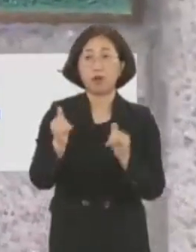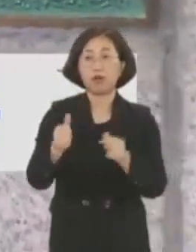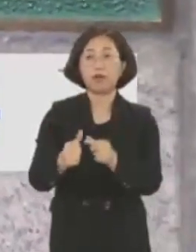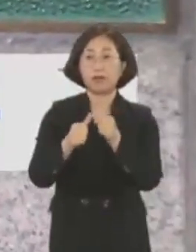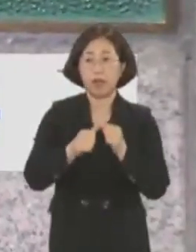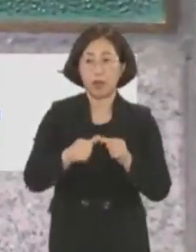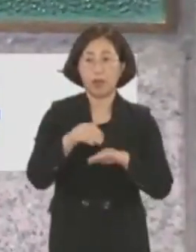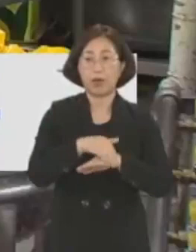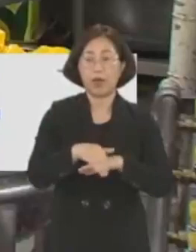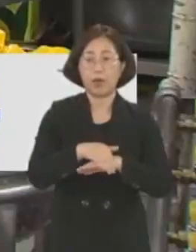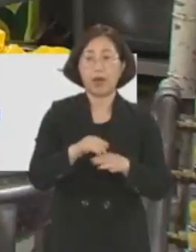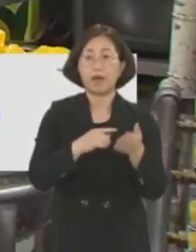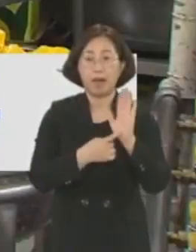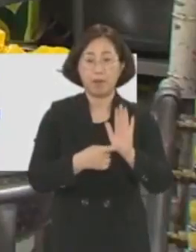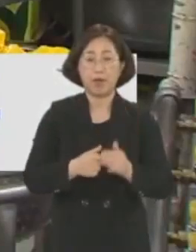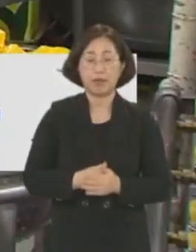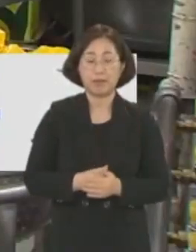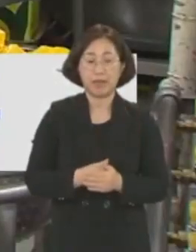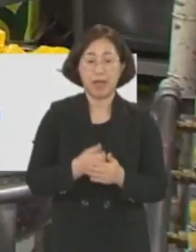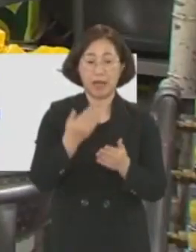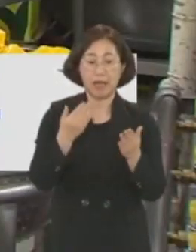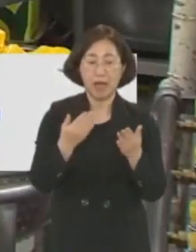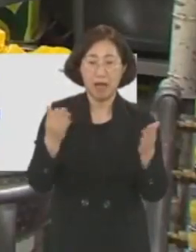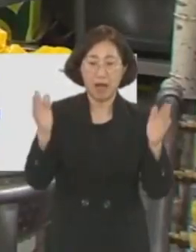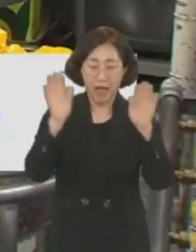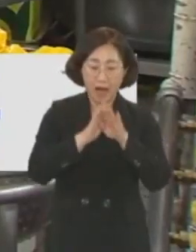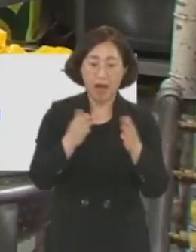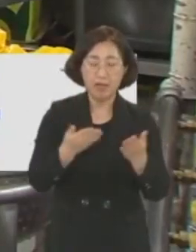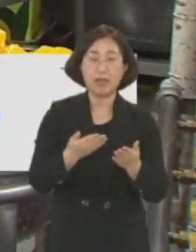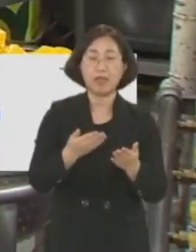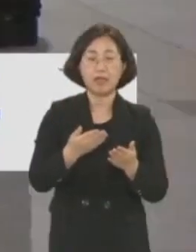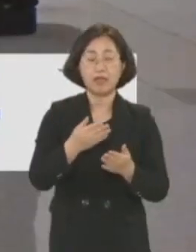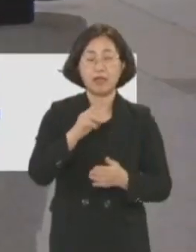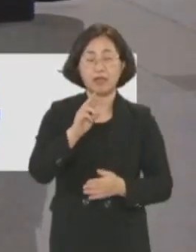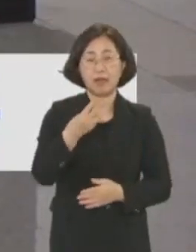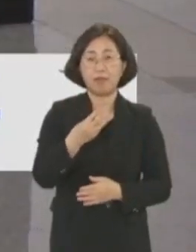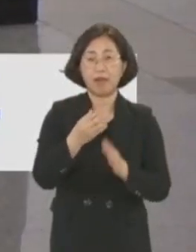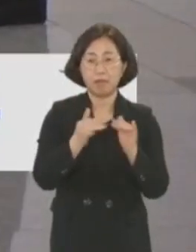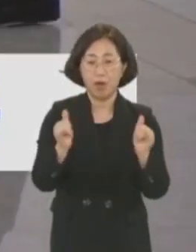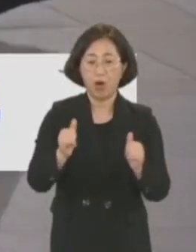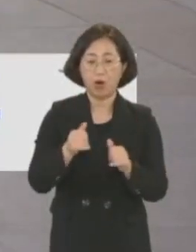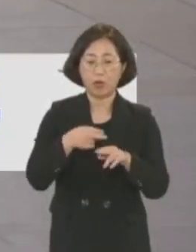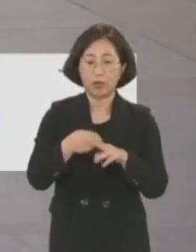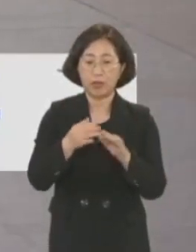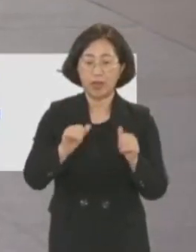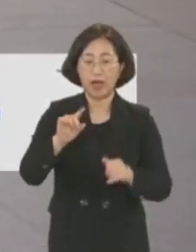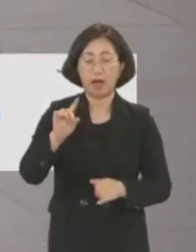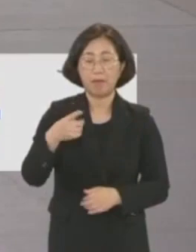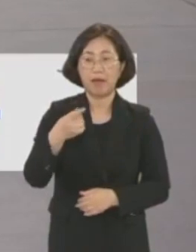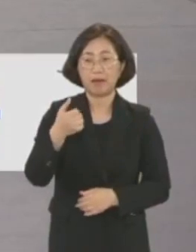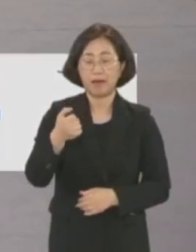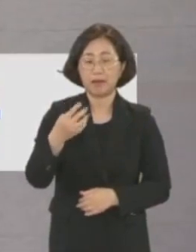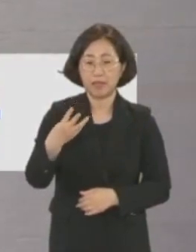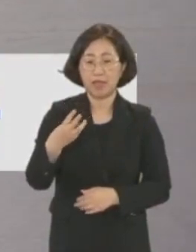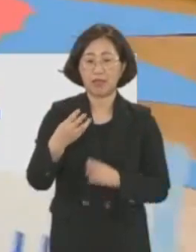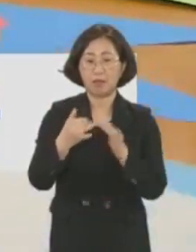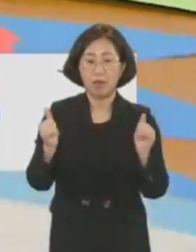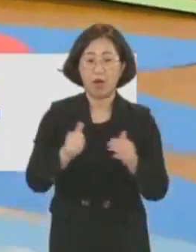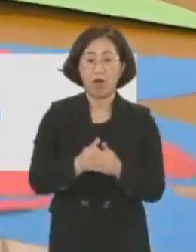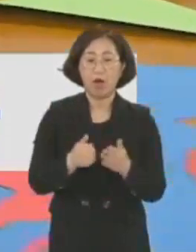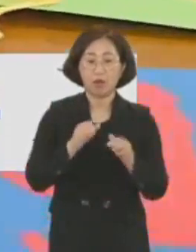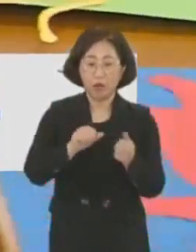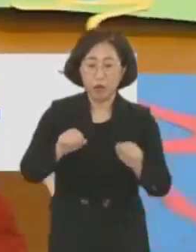했습니다 직종별 채용에는 당직 실무원 300 48명 조리사 백예순 5명 성소